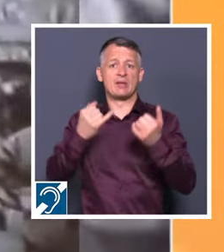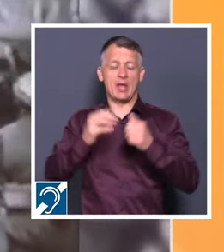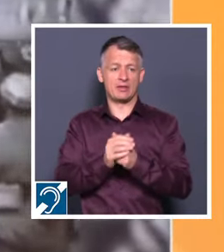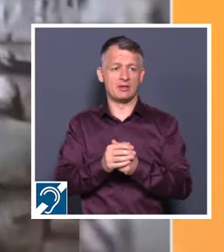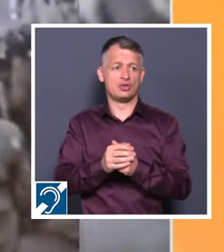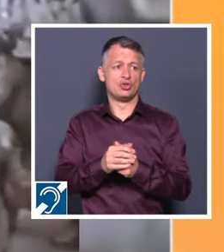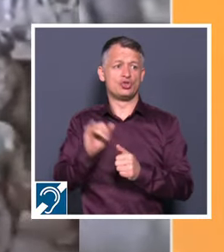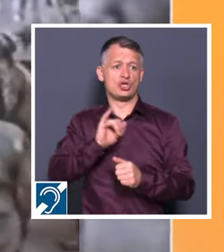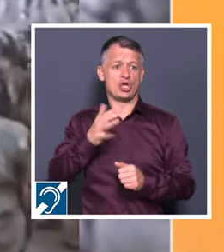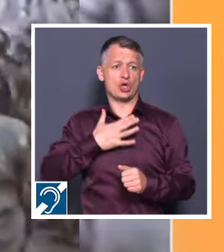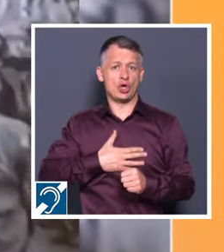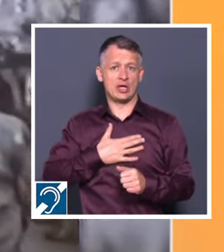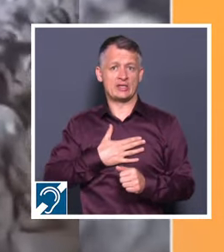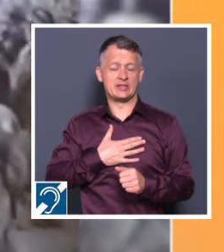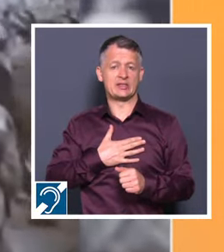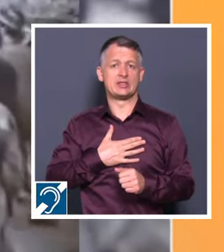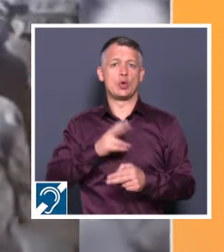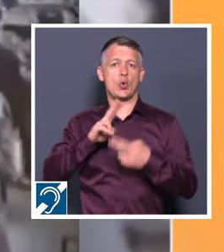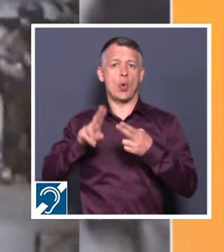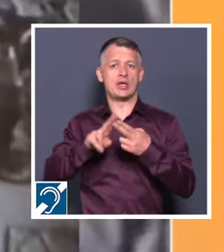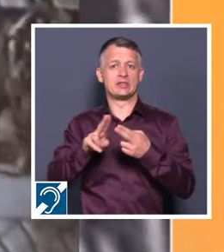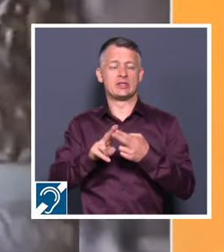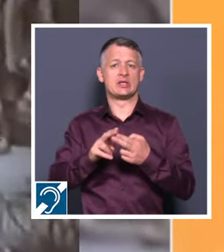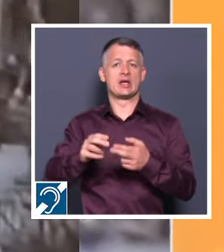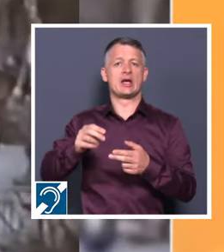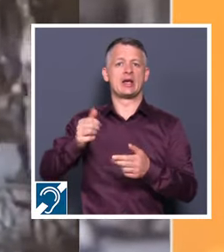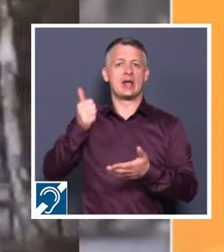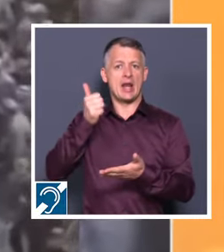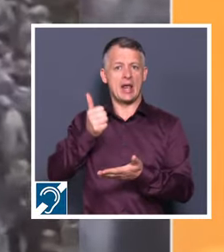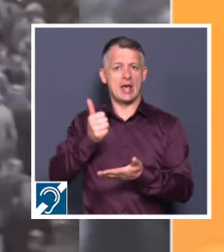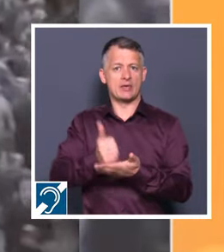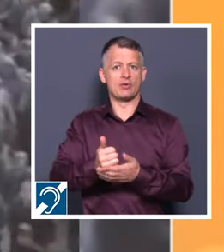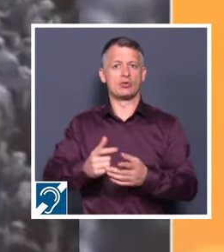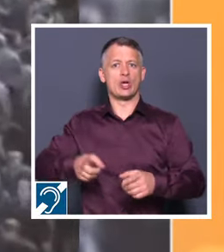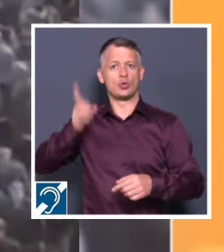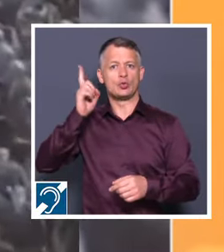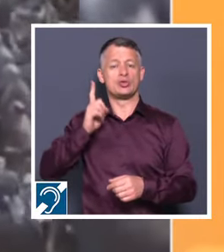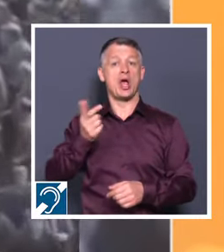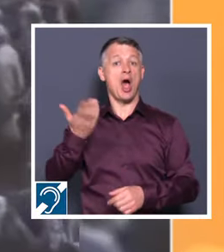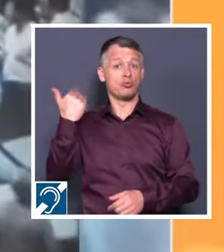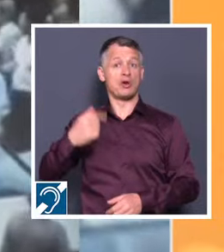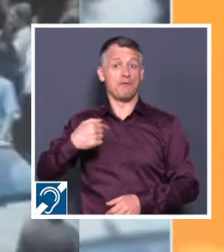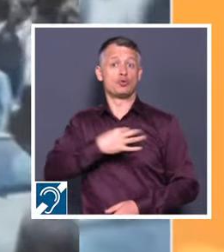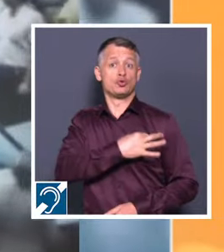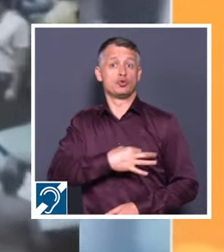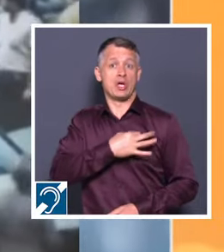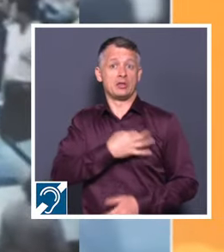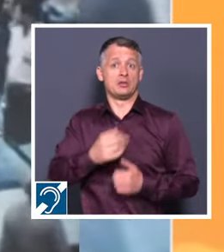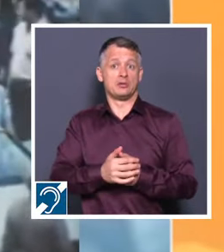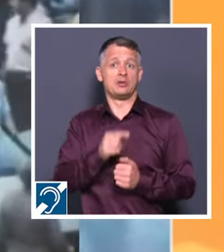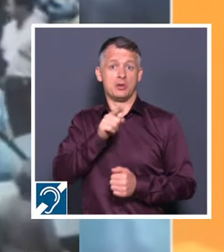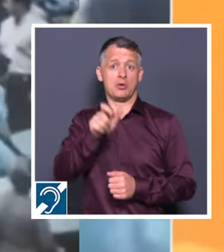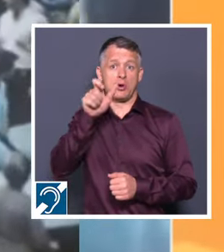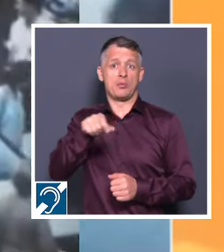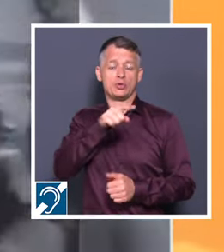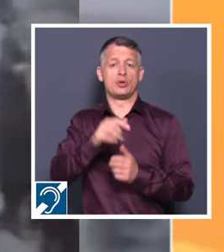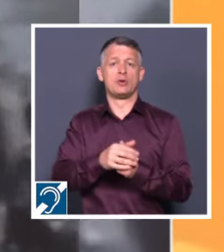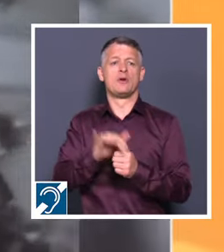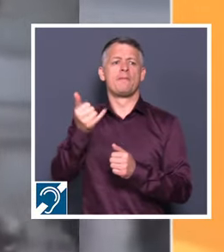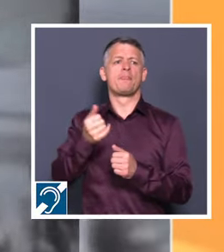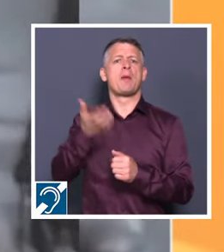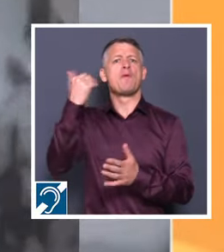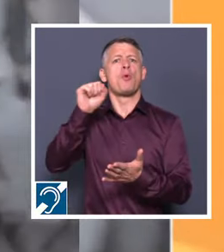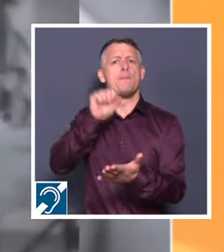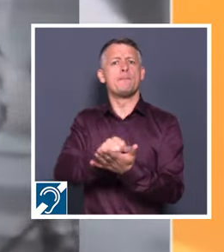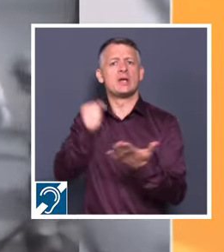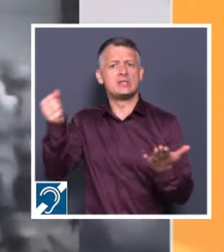într-adevăr să cunoască realitatea de atunci, pur și simplu să se întoarcă la surse. Aveam o presă destul de vie în